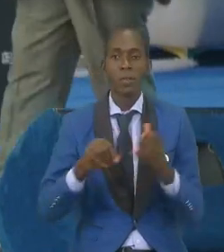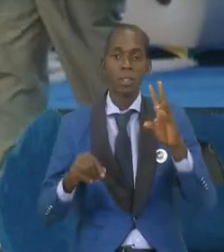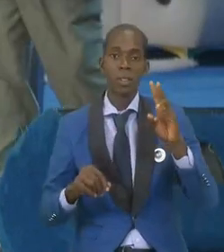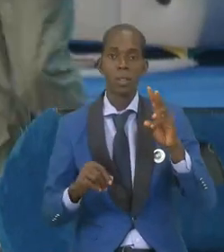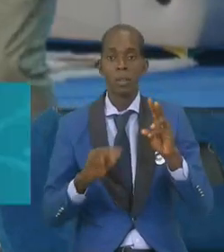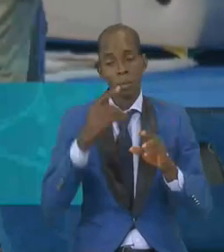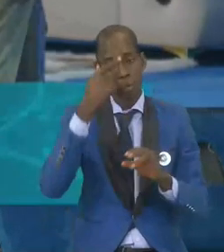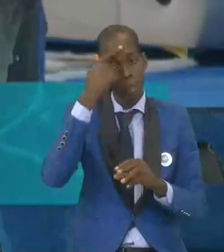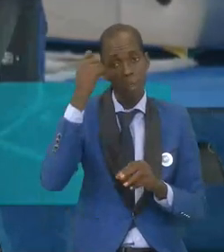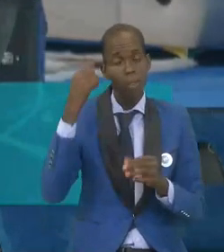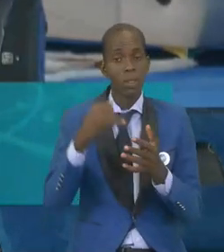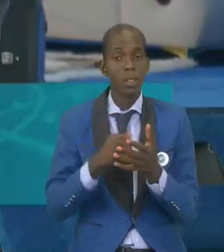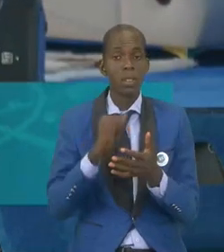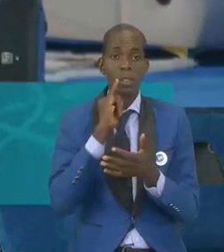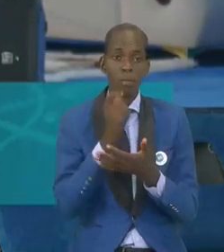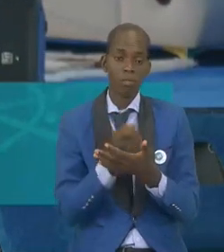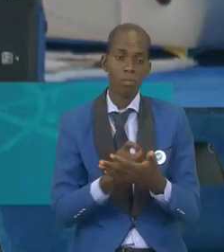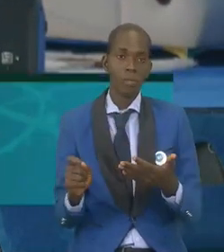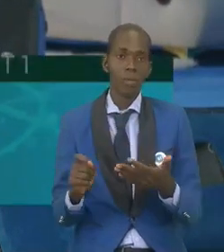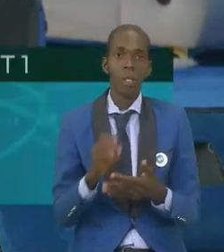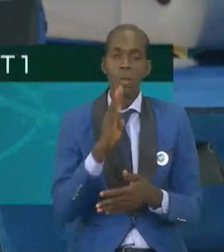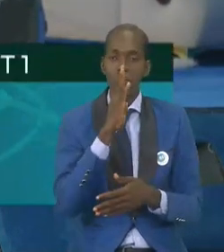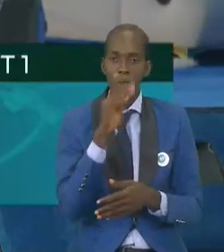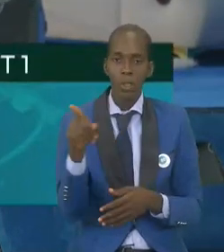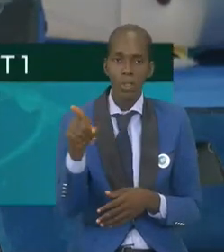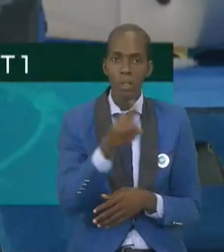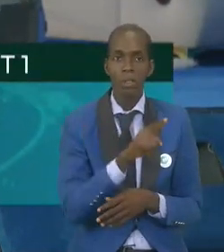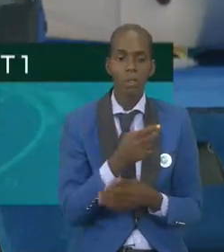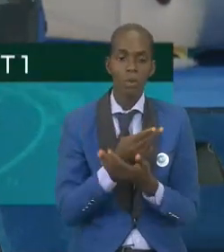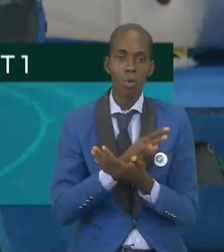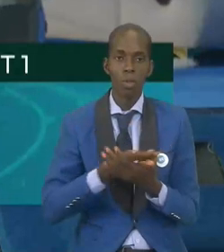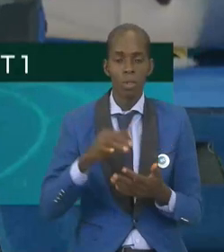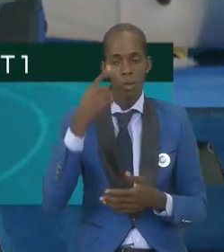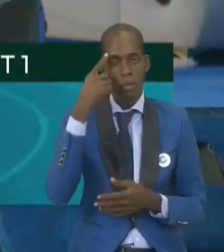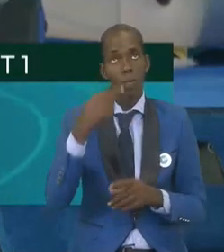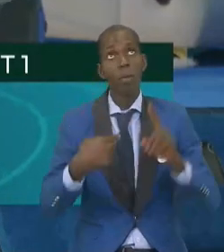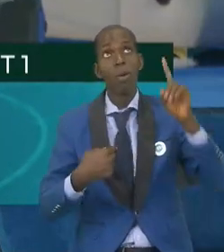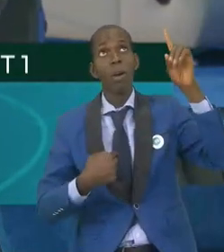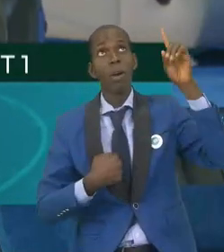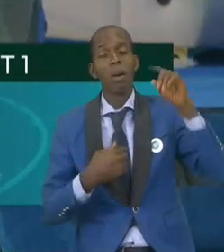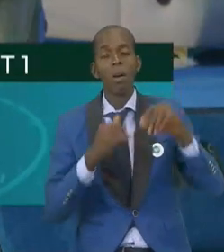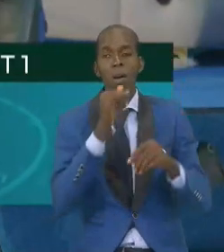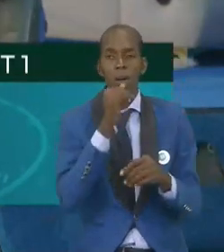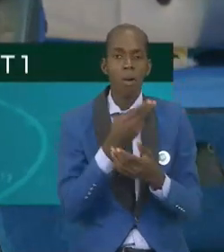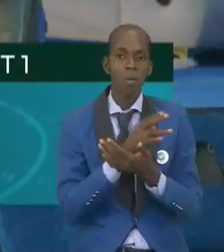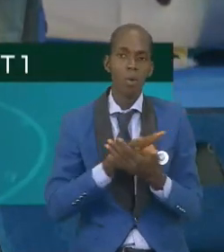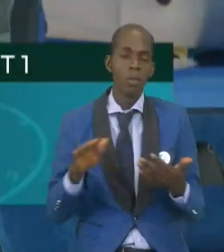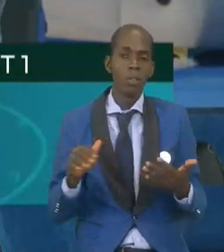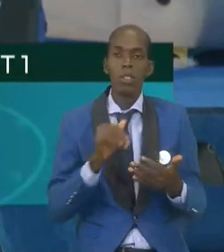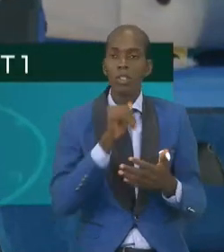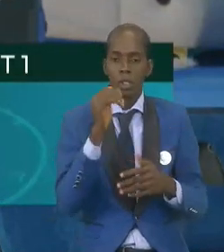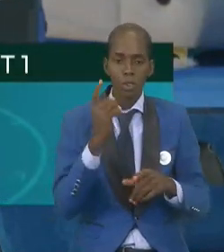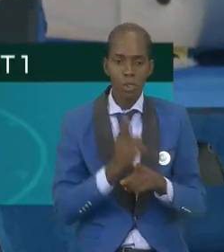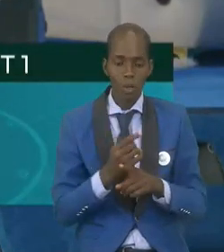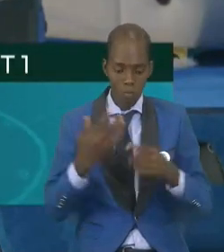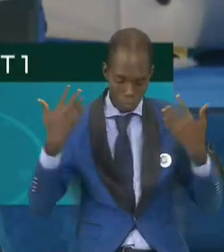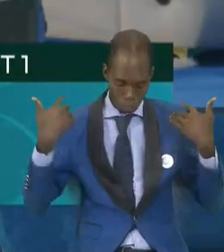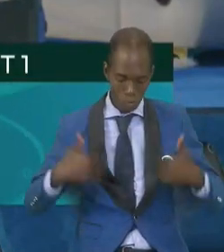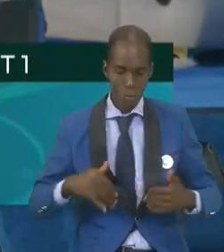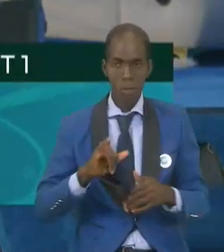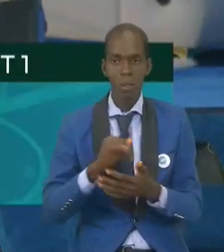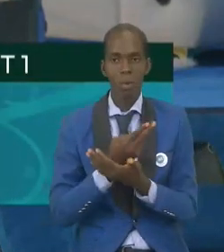selon qu'il est écrit vous serez saint car je suis sain pas seulement